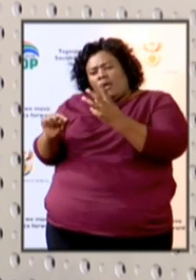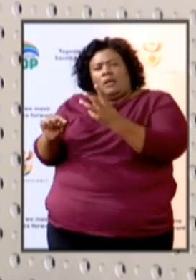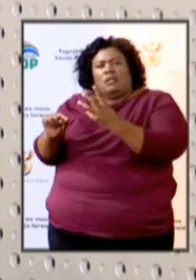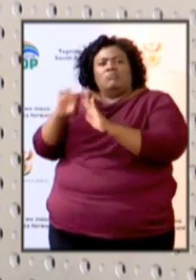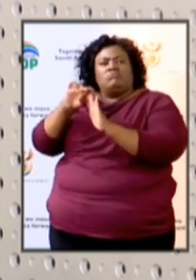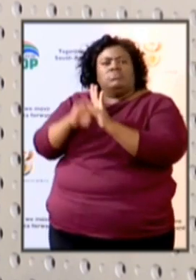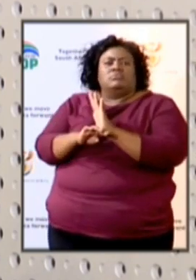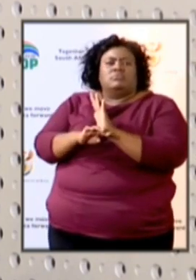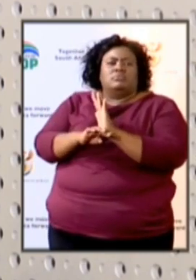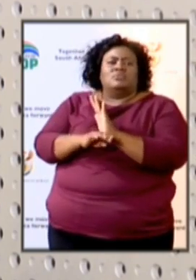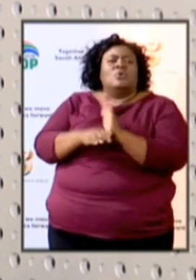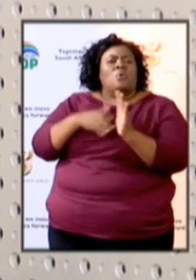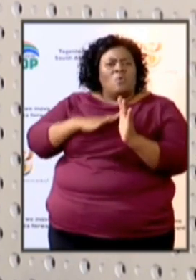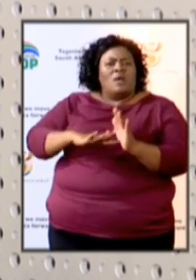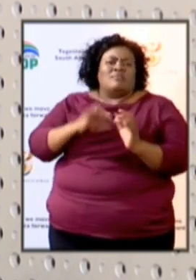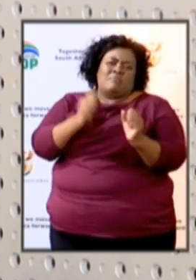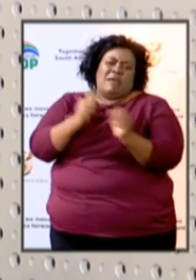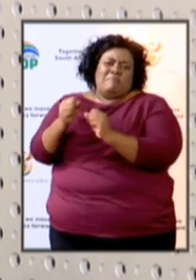zehlile.